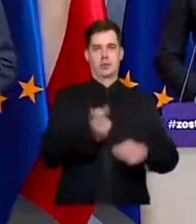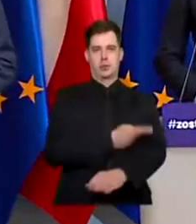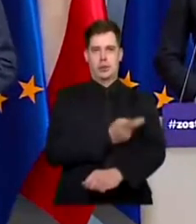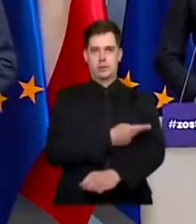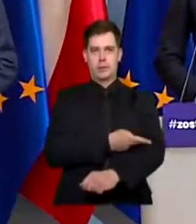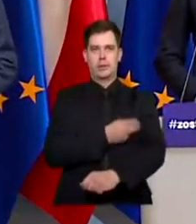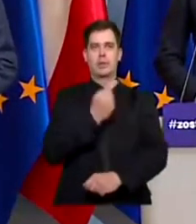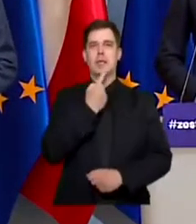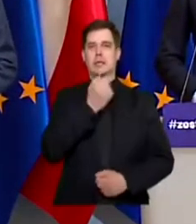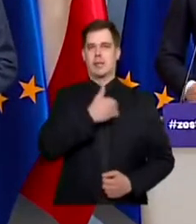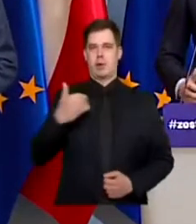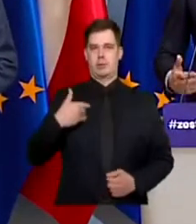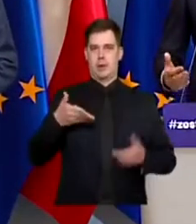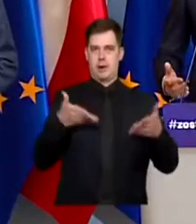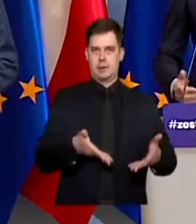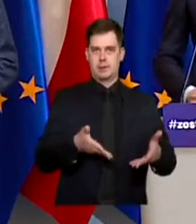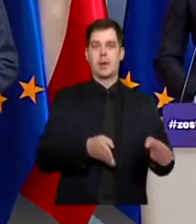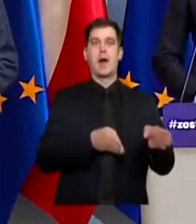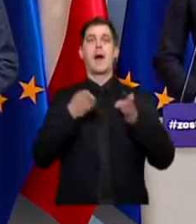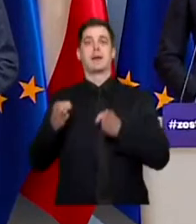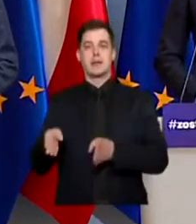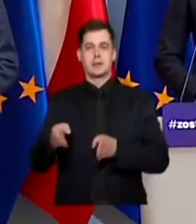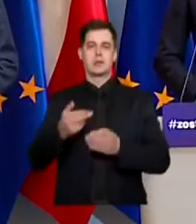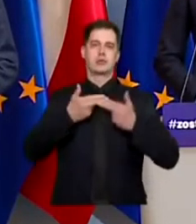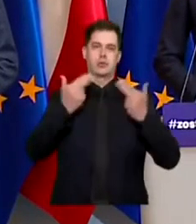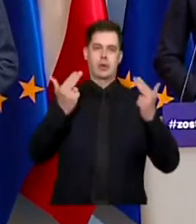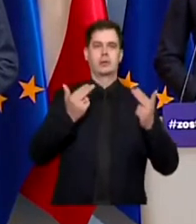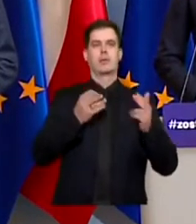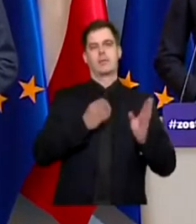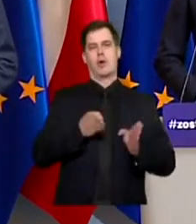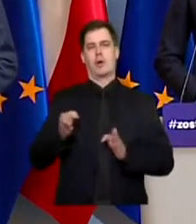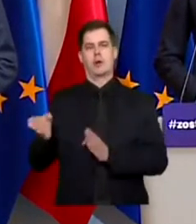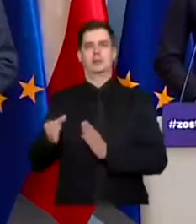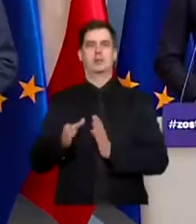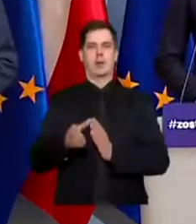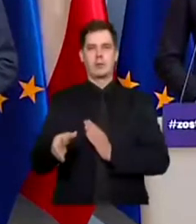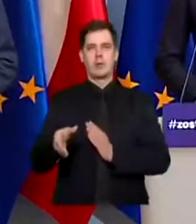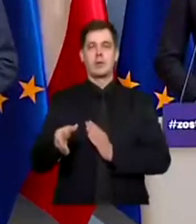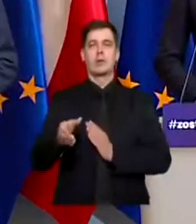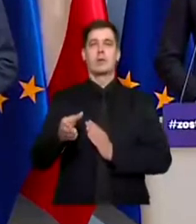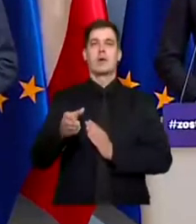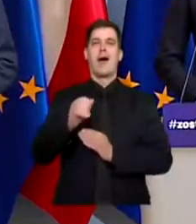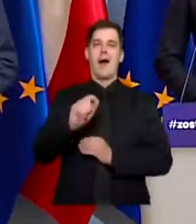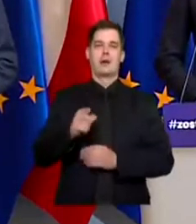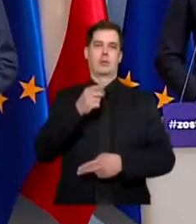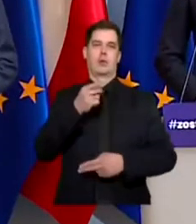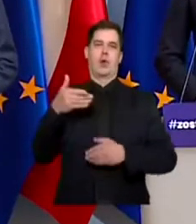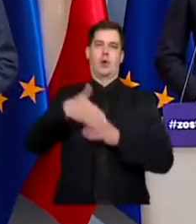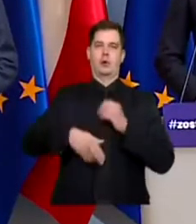czerwca egzaminem z języka polskiego i potem w kolejnych dniach egzaminy z kolejnych przedmiotów aż do końcówki